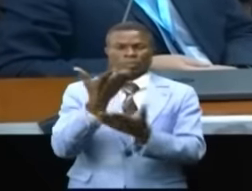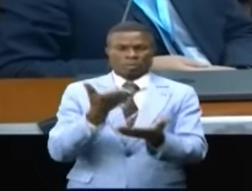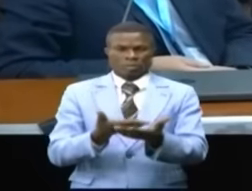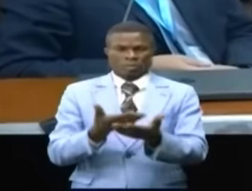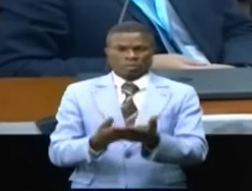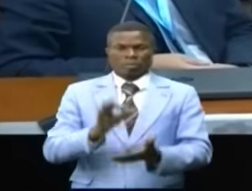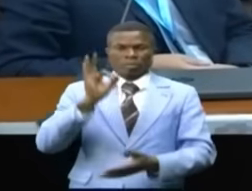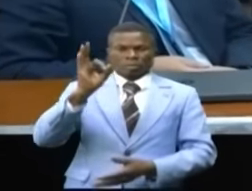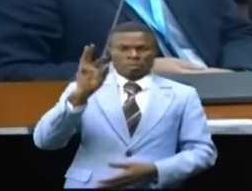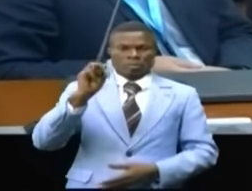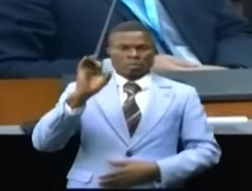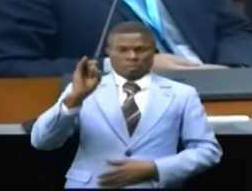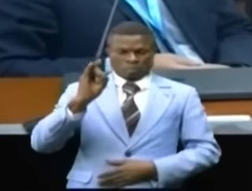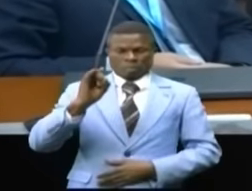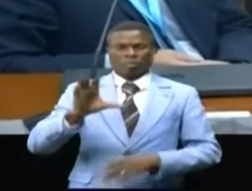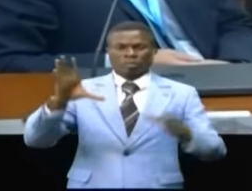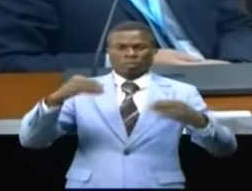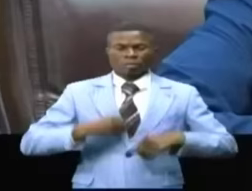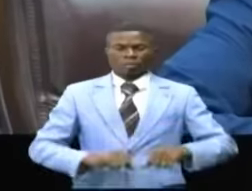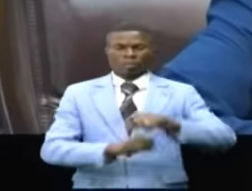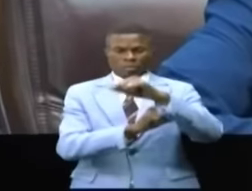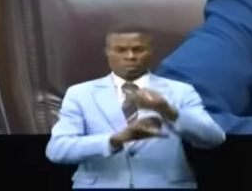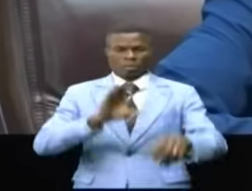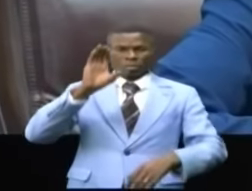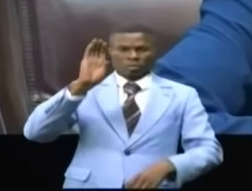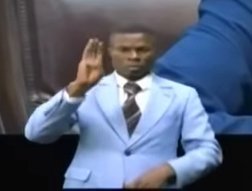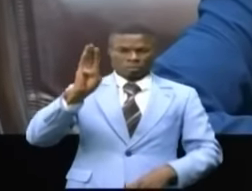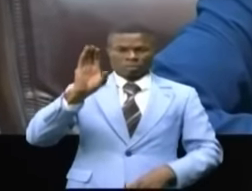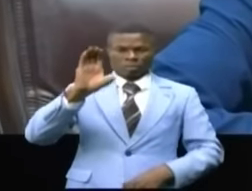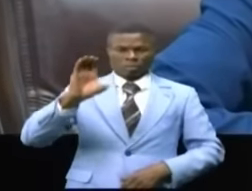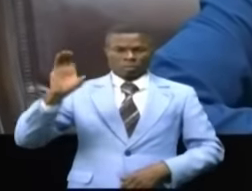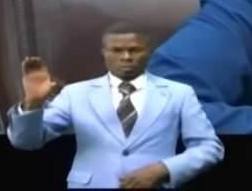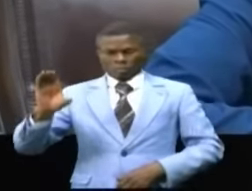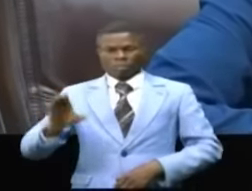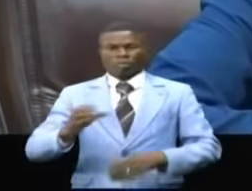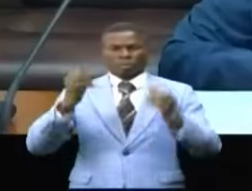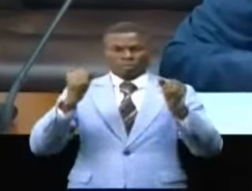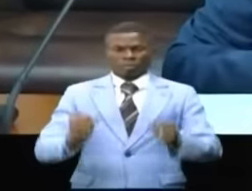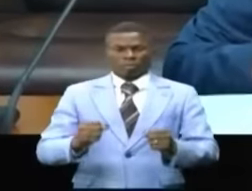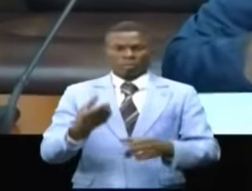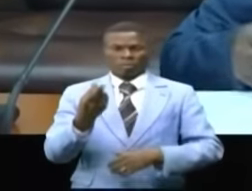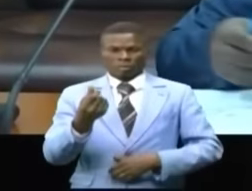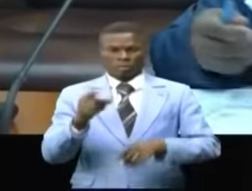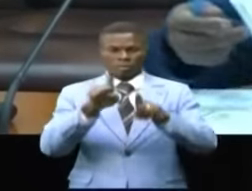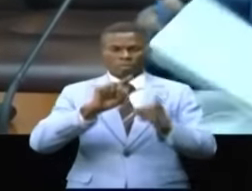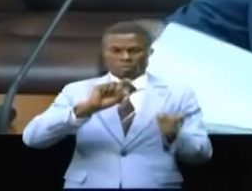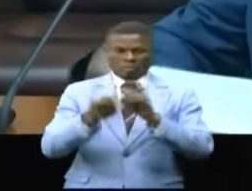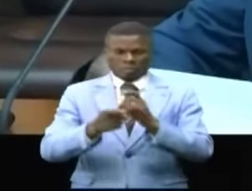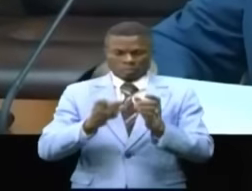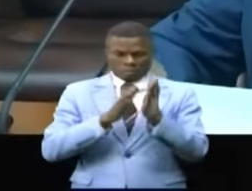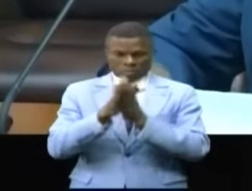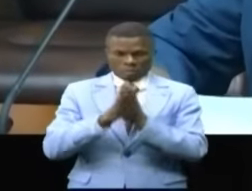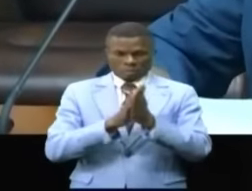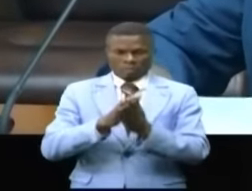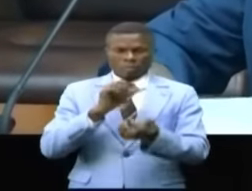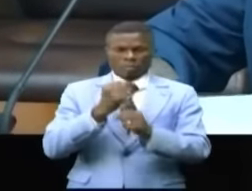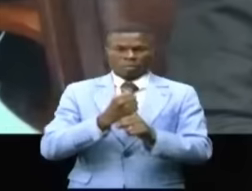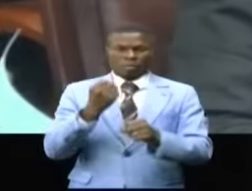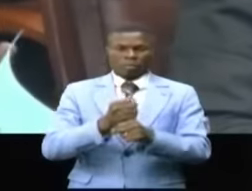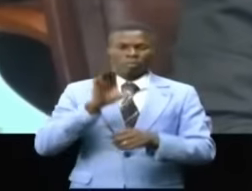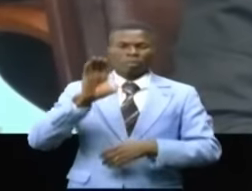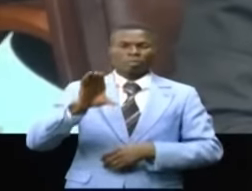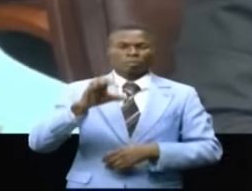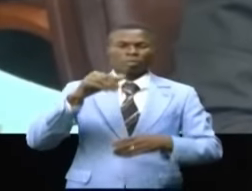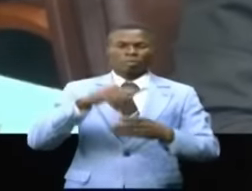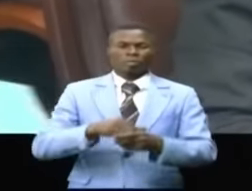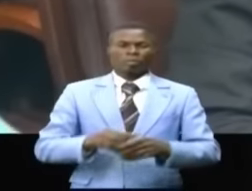FMI a réitéré son soutien à la BCC pour le maintien de la stabilité monétaire et améliorer l'accès aux services bancaires à